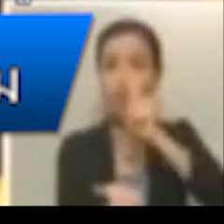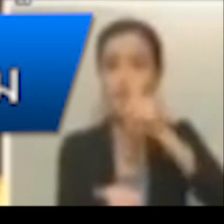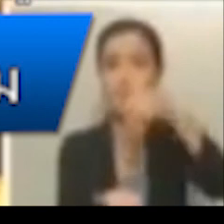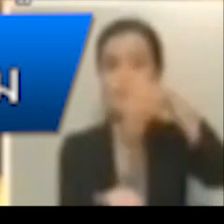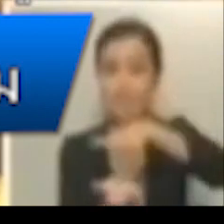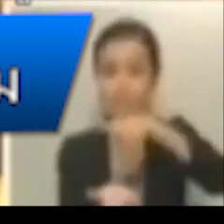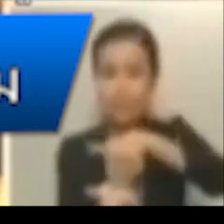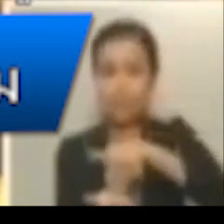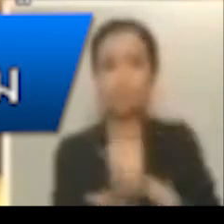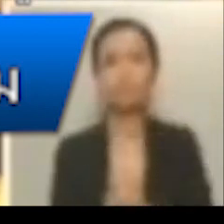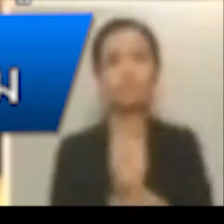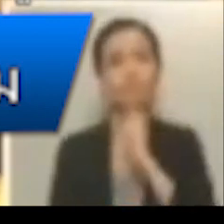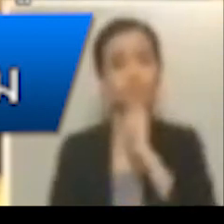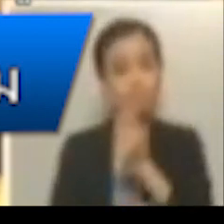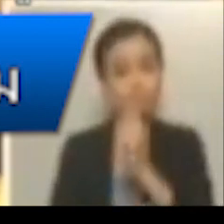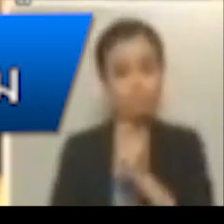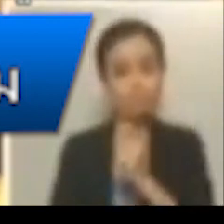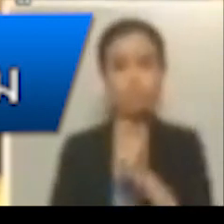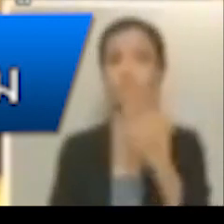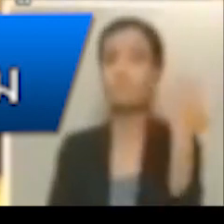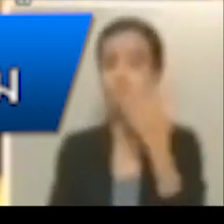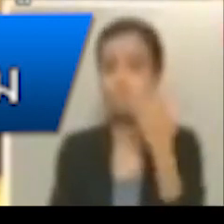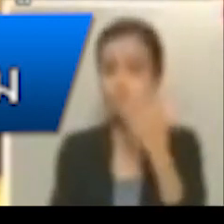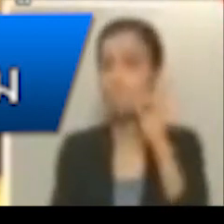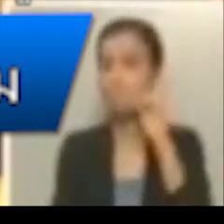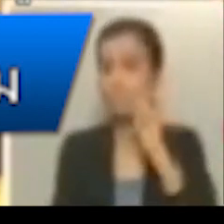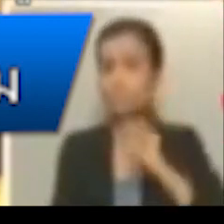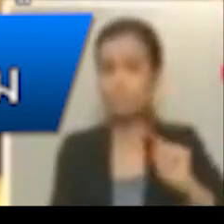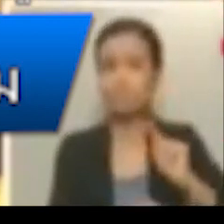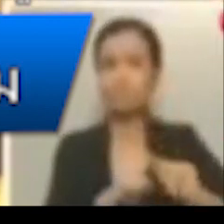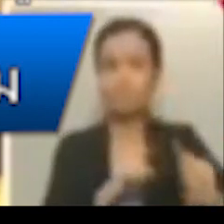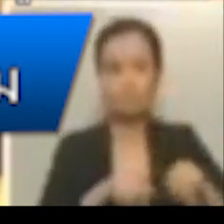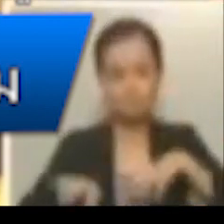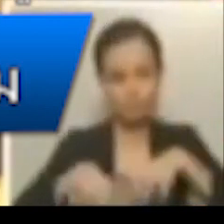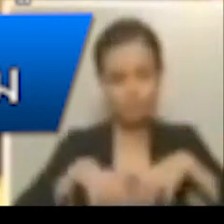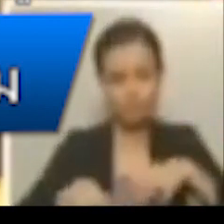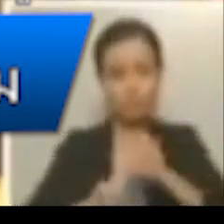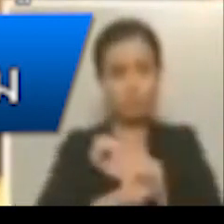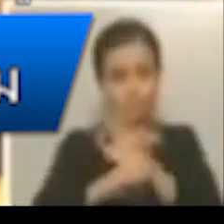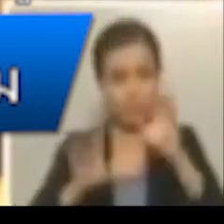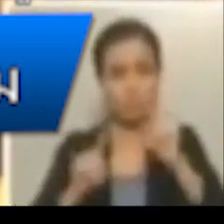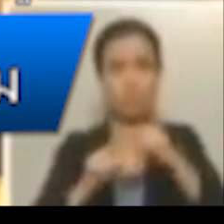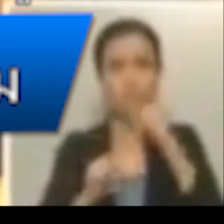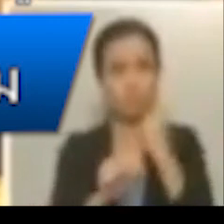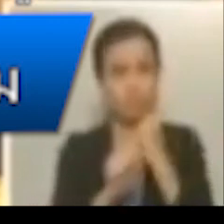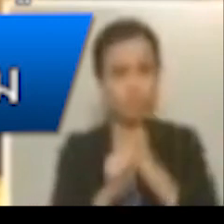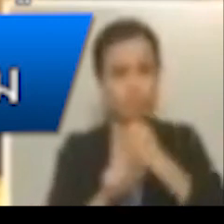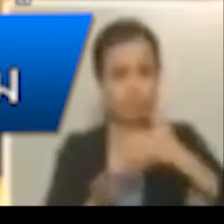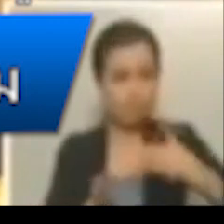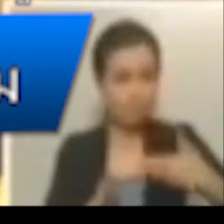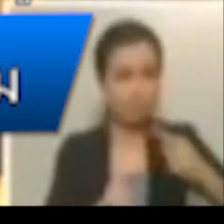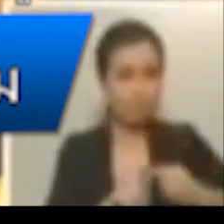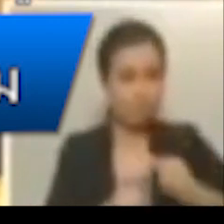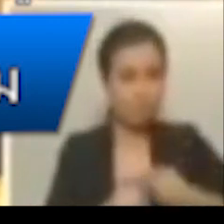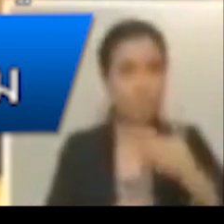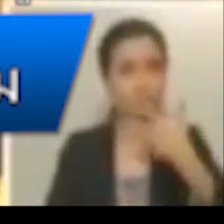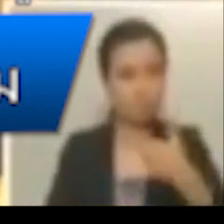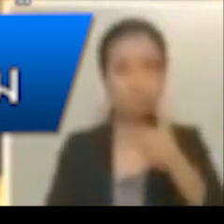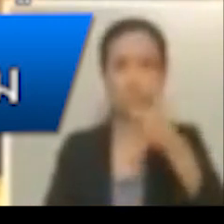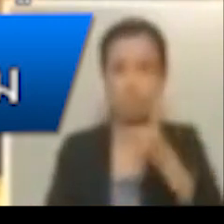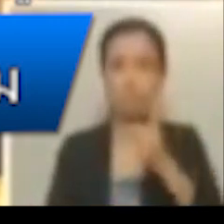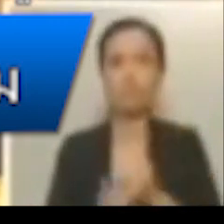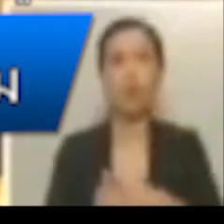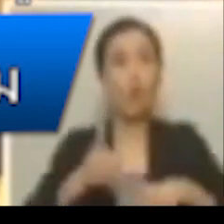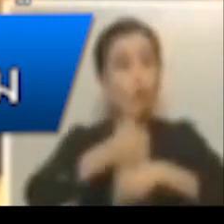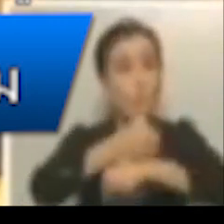ซึ่งท่านเพิ่งจะให้สัมภาษณ์กับสื่อไปว่าท่านจะจัดการให้เป็นรูปธรรมดำเนินการได้ภายใน3เดือนและมีการวางโคร